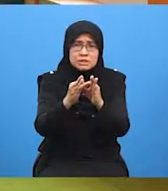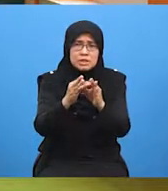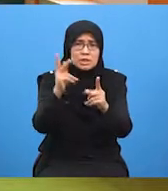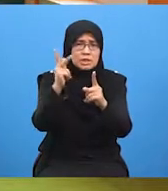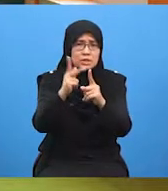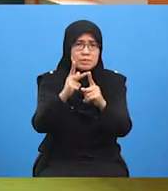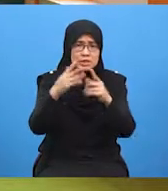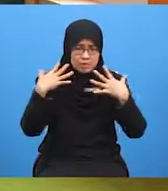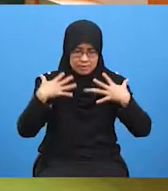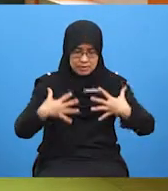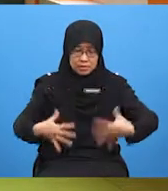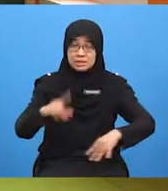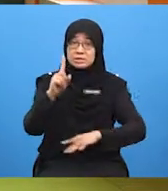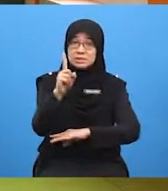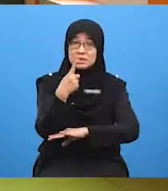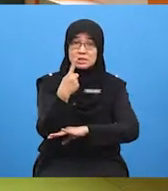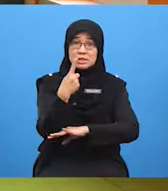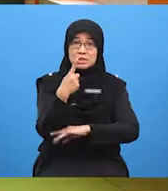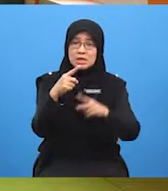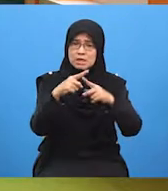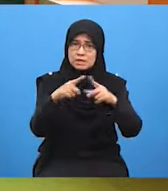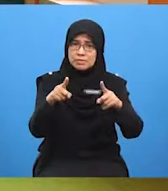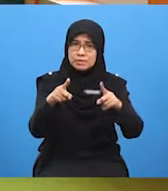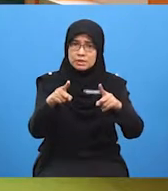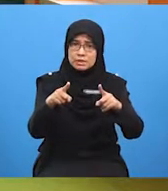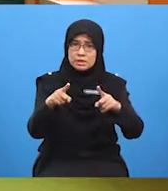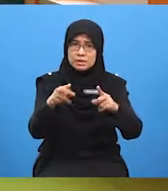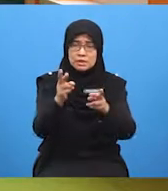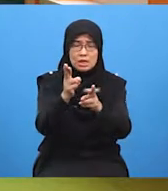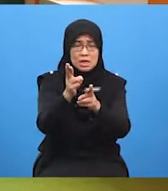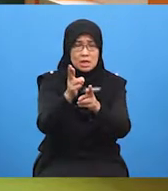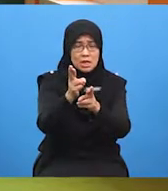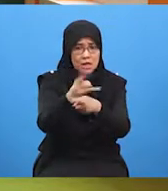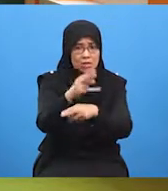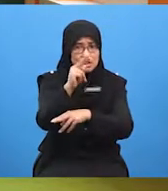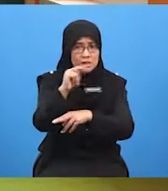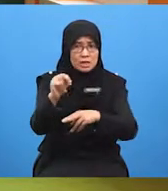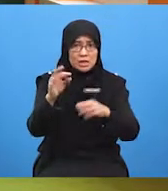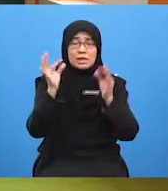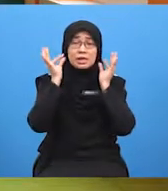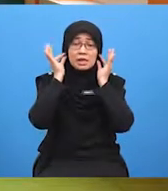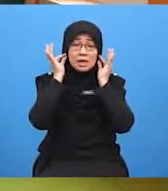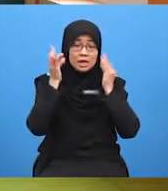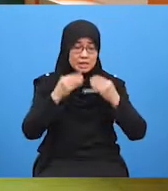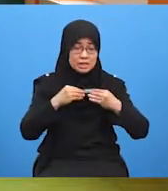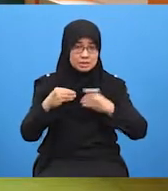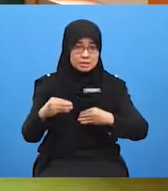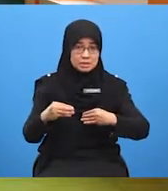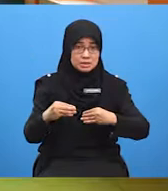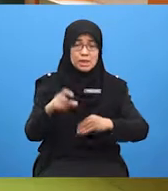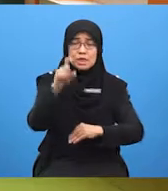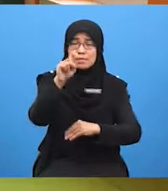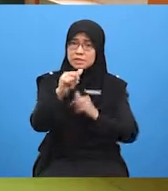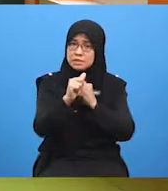semata-mata, tetapi juga rekaan aksesori. Fashion juga mengikut keadaan